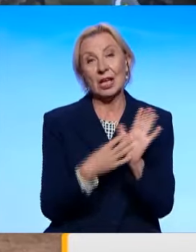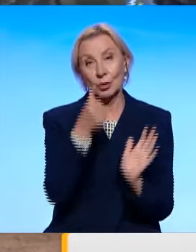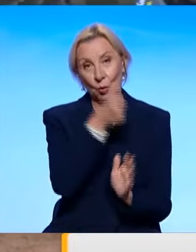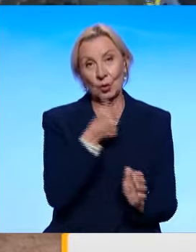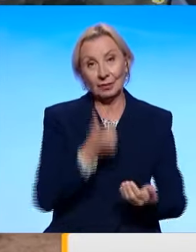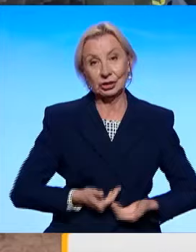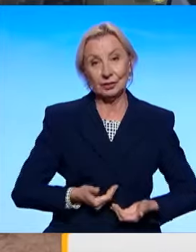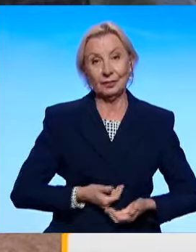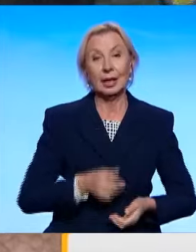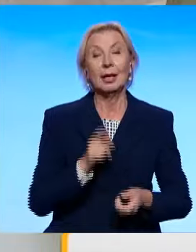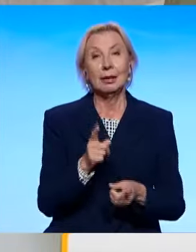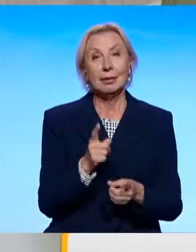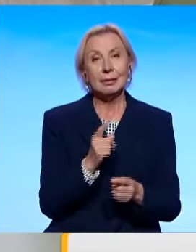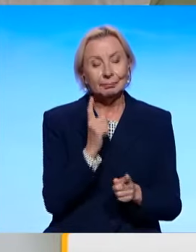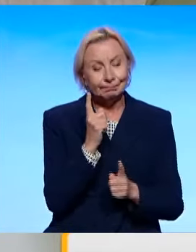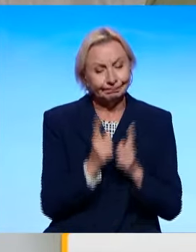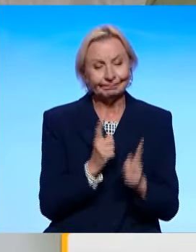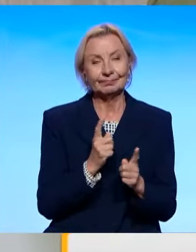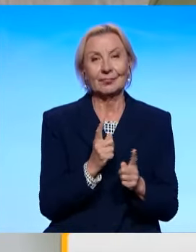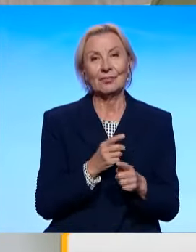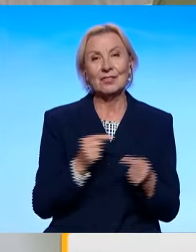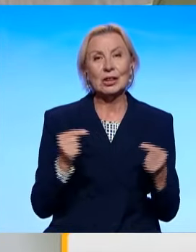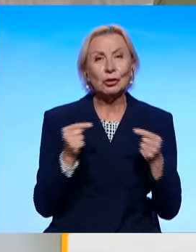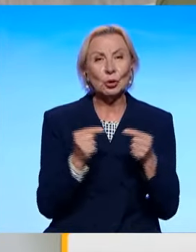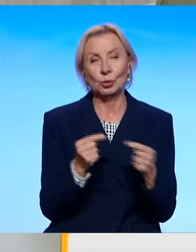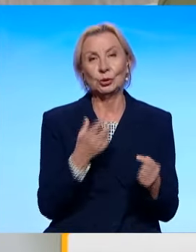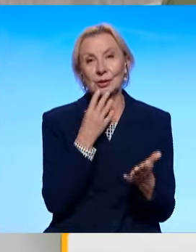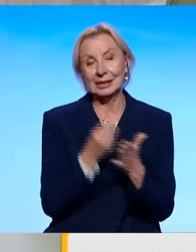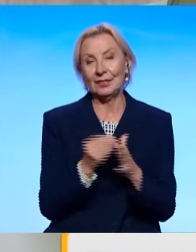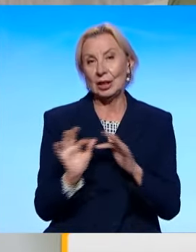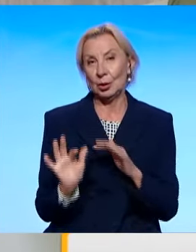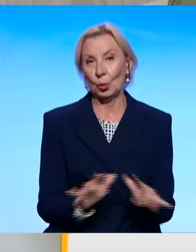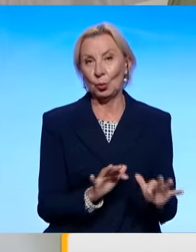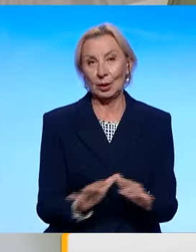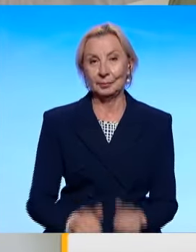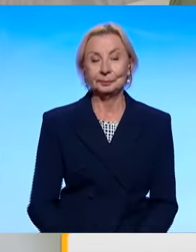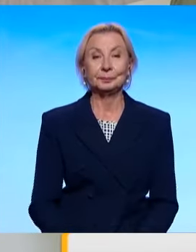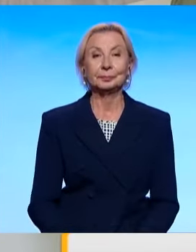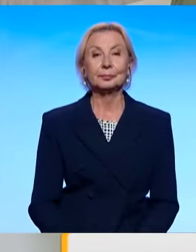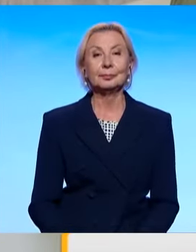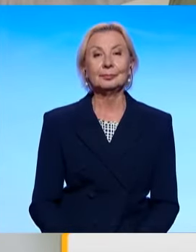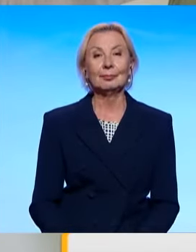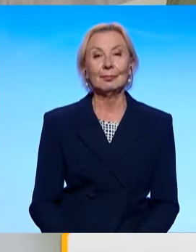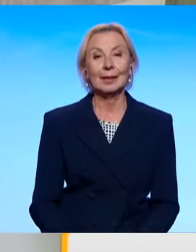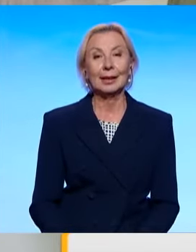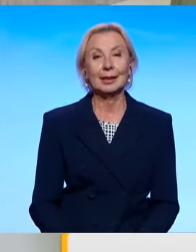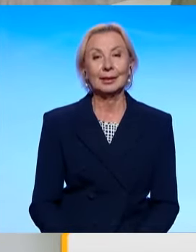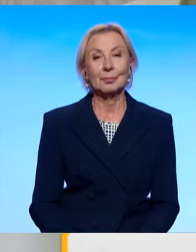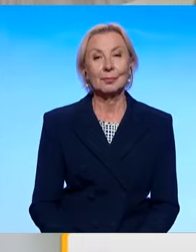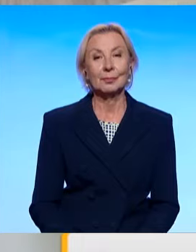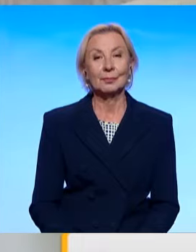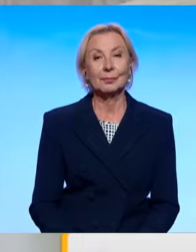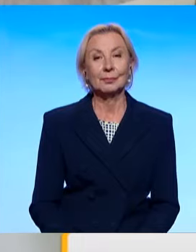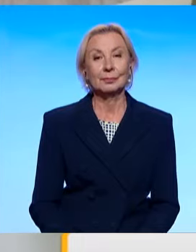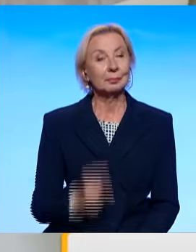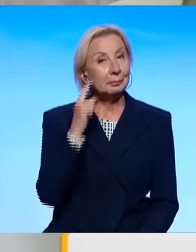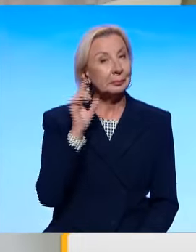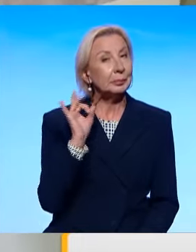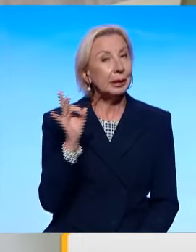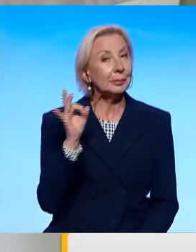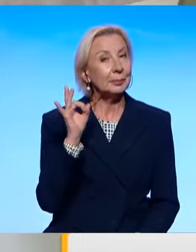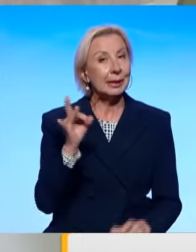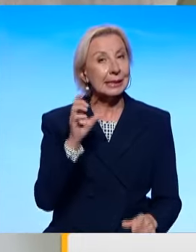відточує кожен свій рух. Зараз буде сигнал такий. О. Протез каже, що він готовий. І